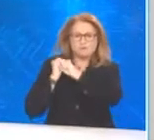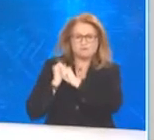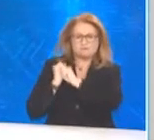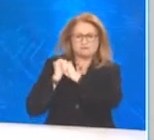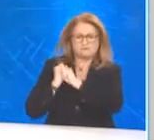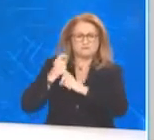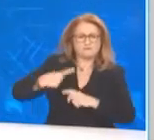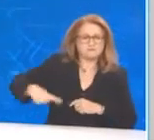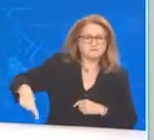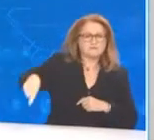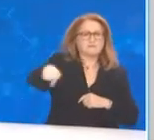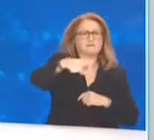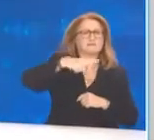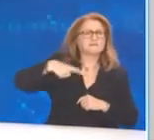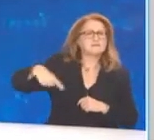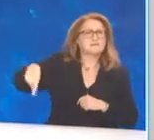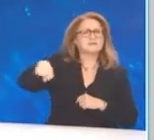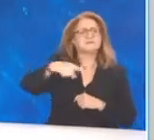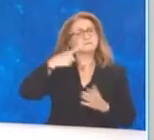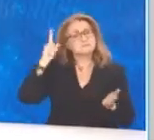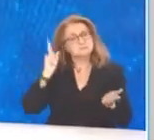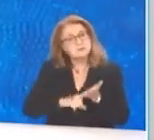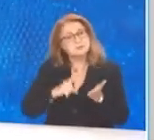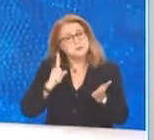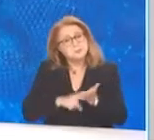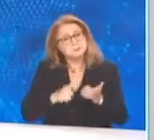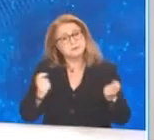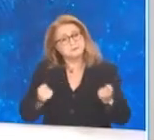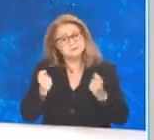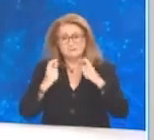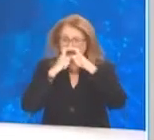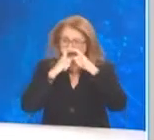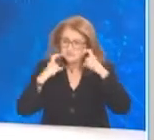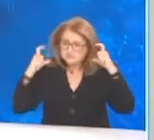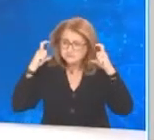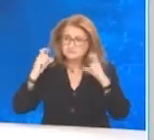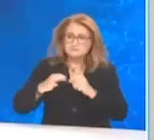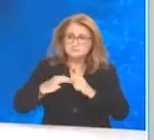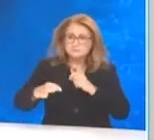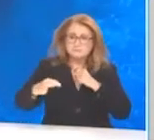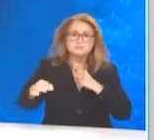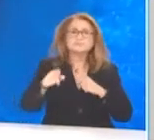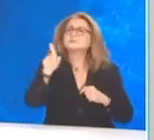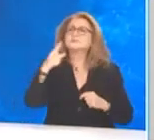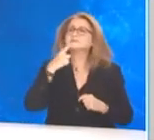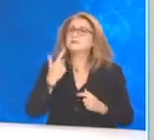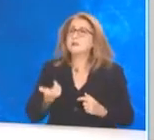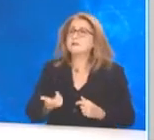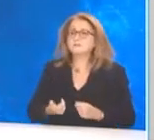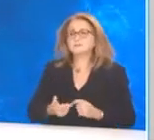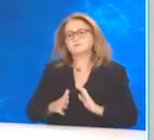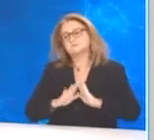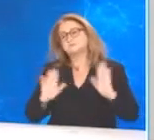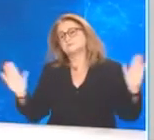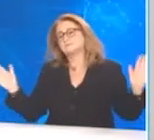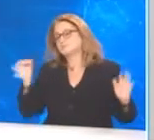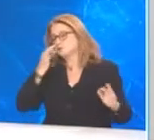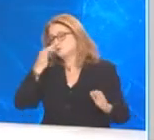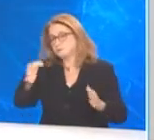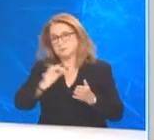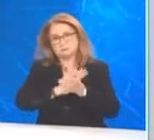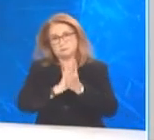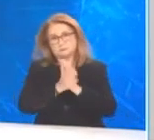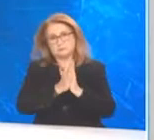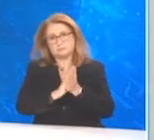το σχολιάζετε αυτό? Νομίζω ότι η οικία που βγήκε είναι ξεκάθαρη. Δεν επιτρέπεται η